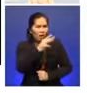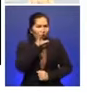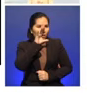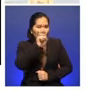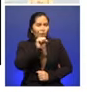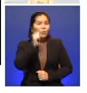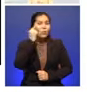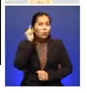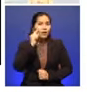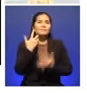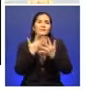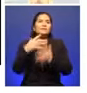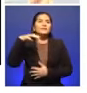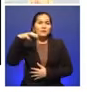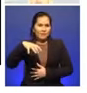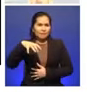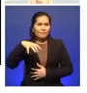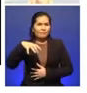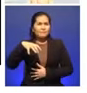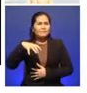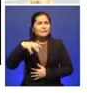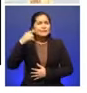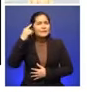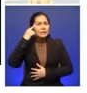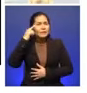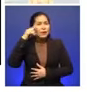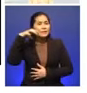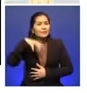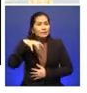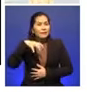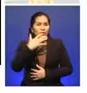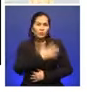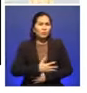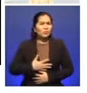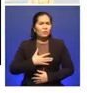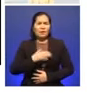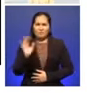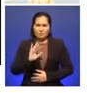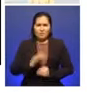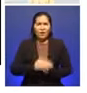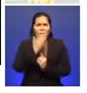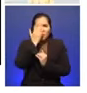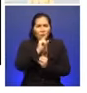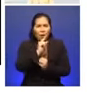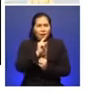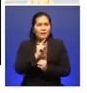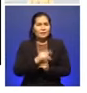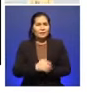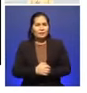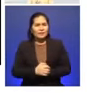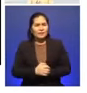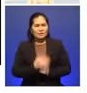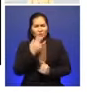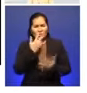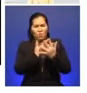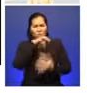จำเนี่ยมันไม่ใช่พื้นที่ที่เรียกว่ามันเป็นพื้นที่สุขภาวะฟังดูเหมือนกับว่าออกไปในทางลบ